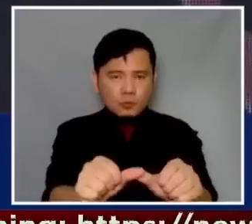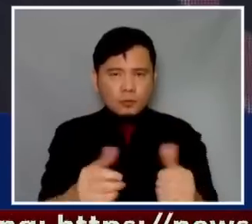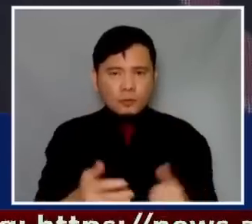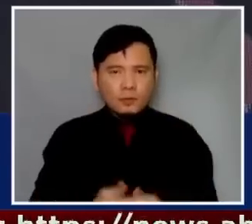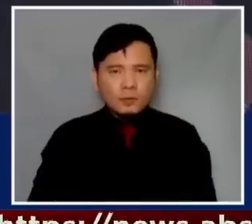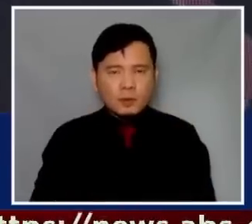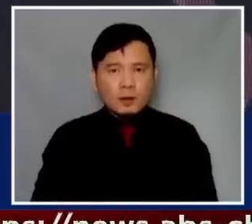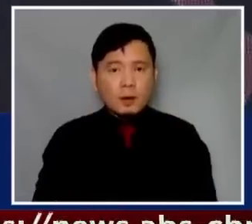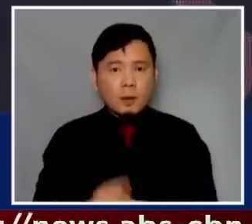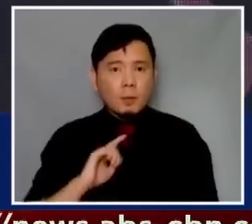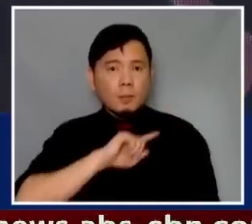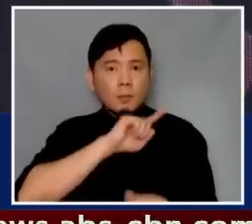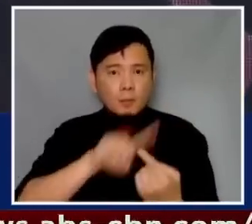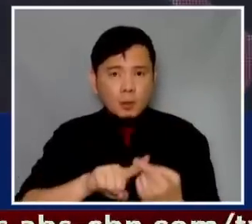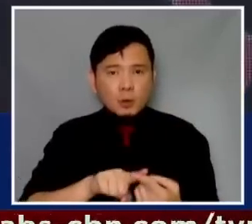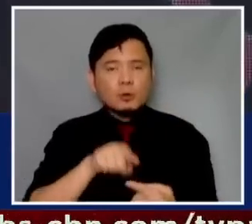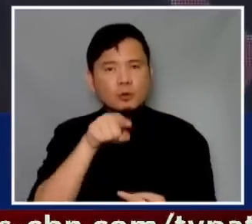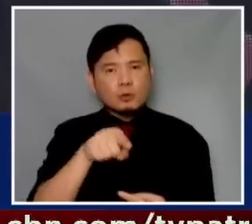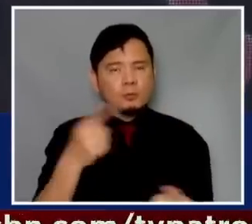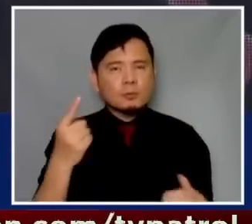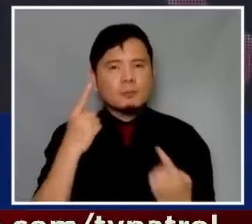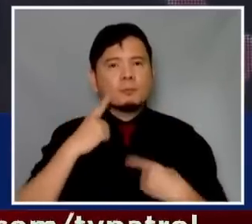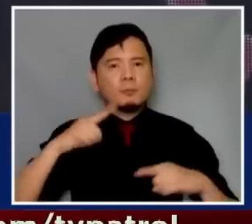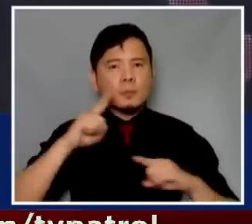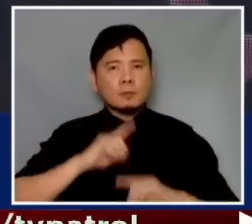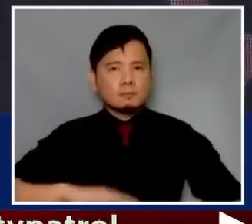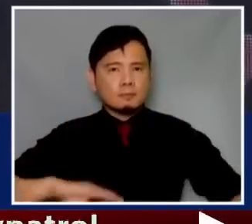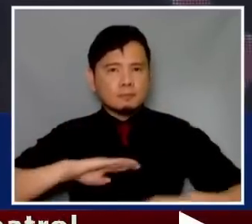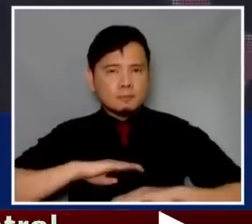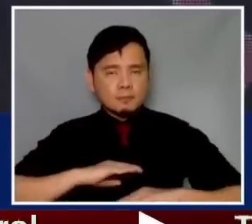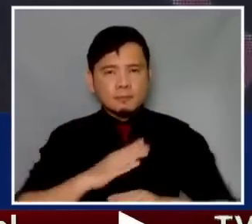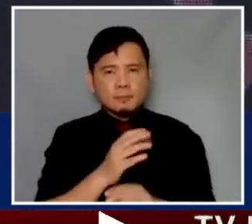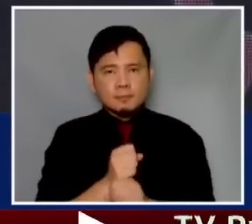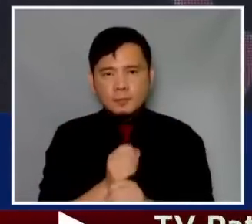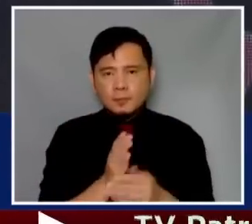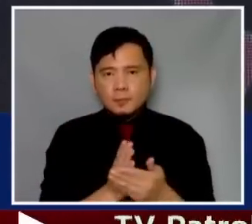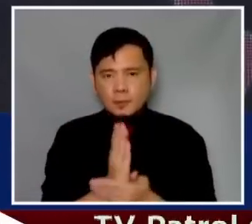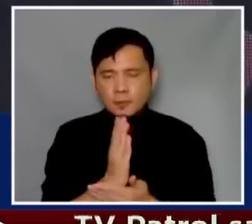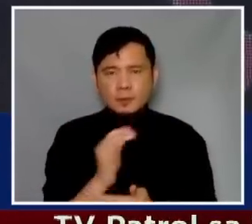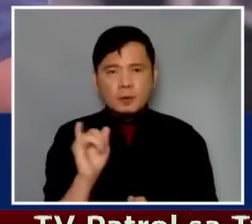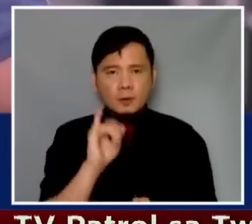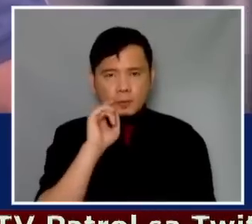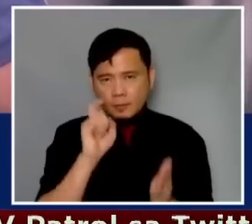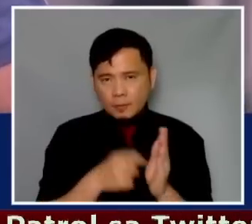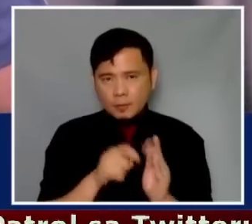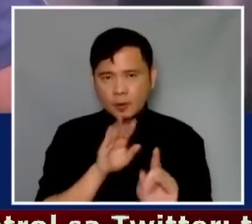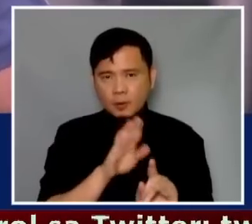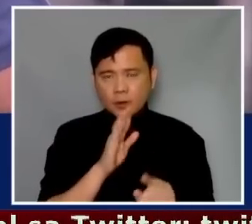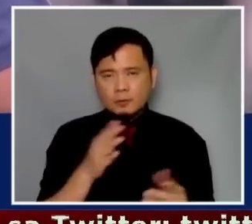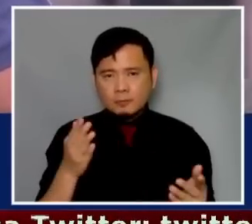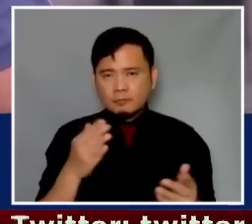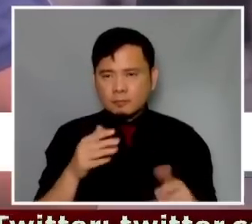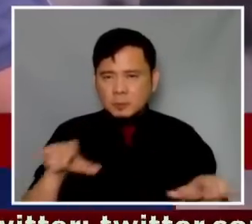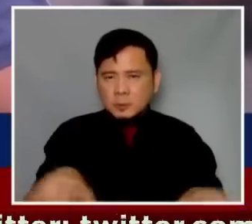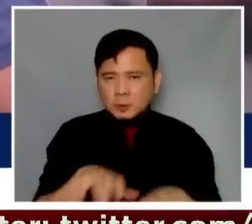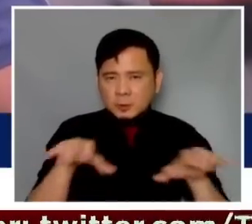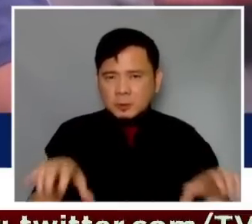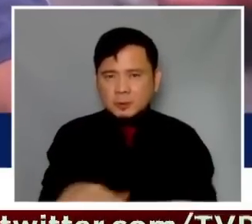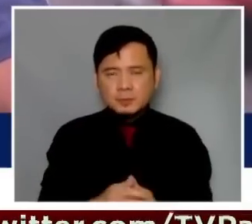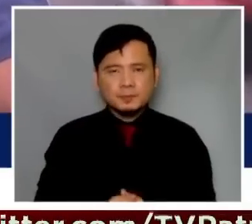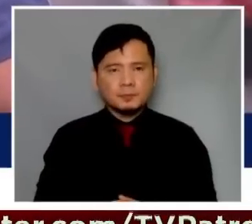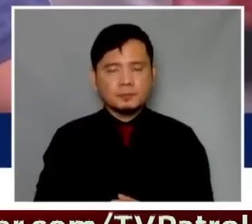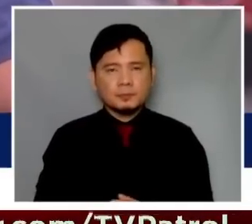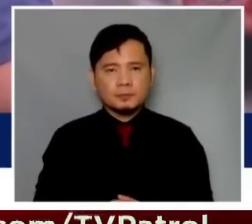na ang kinakailangang karapatan at pagkilala sa inyong sakripiso. Sa senatorial lineup ng Team Lenny